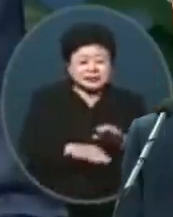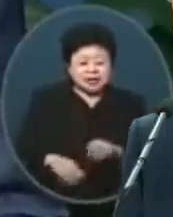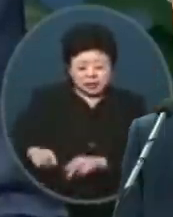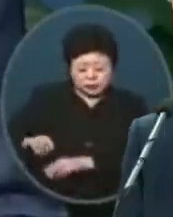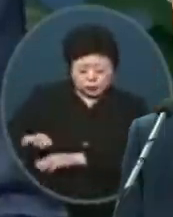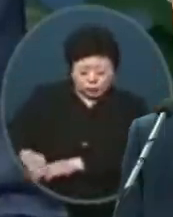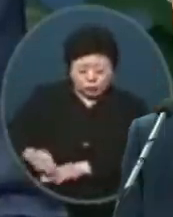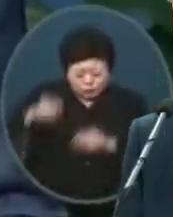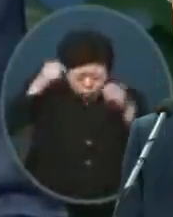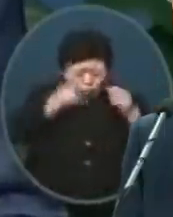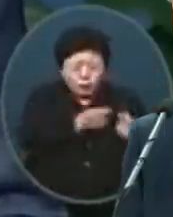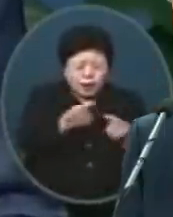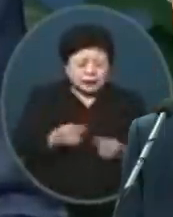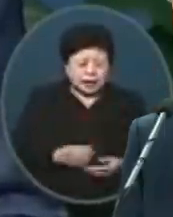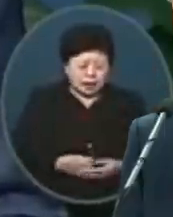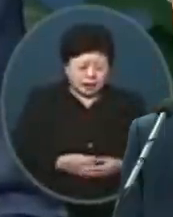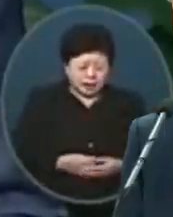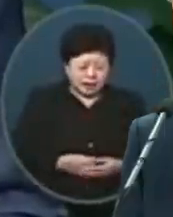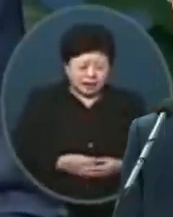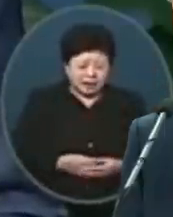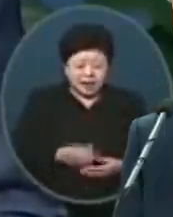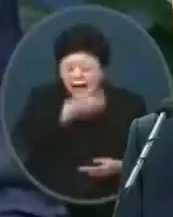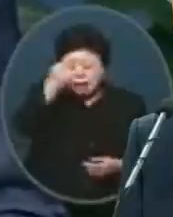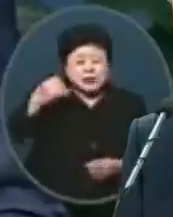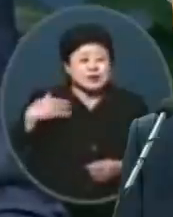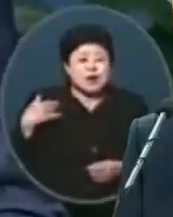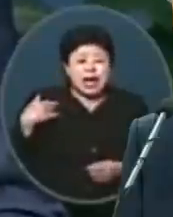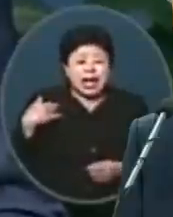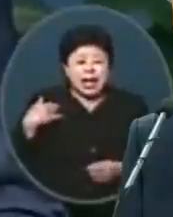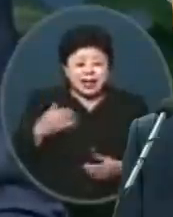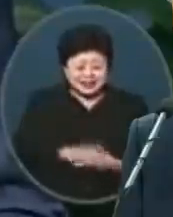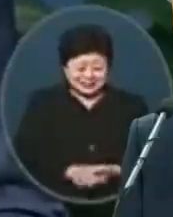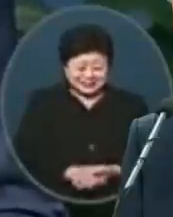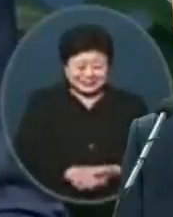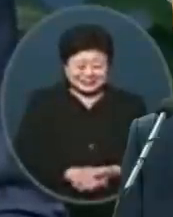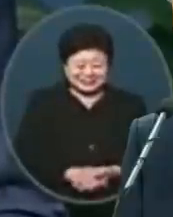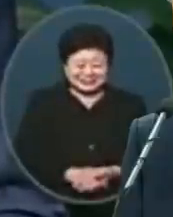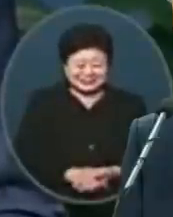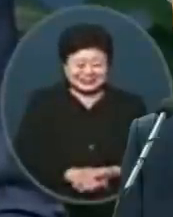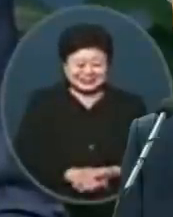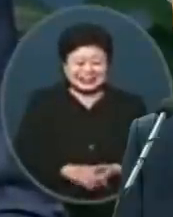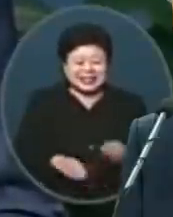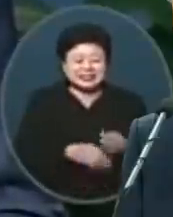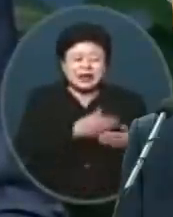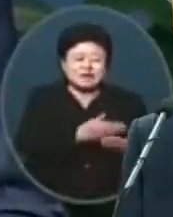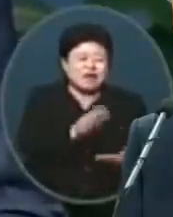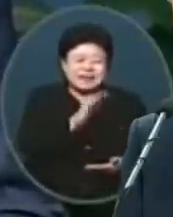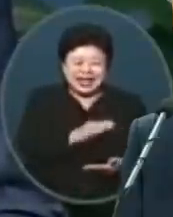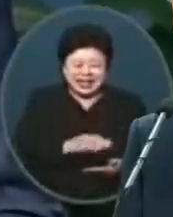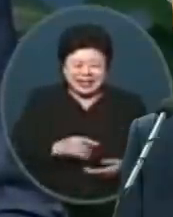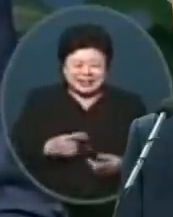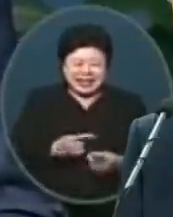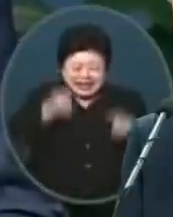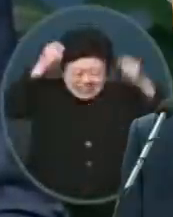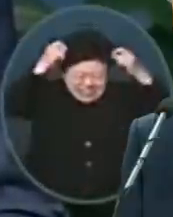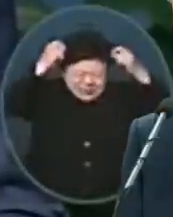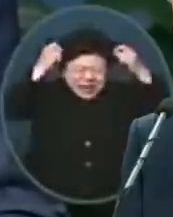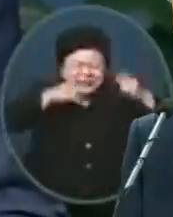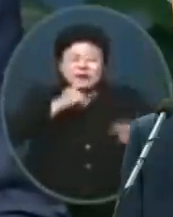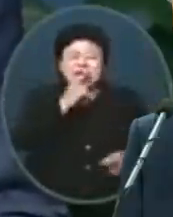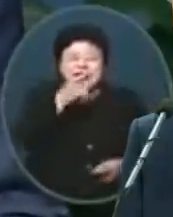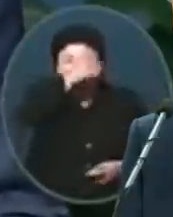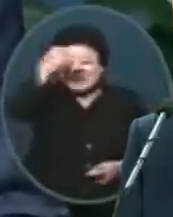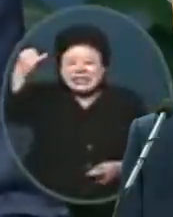내려놓으나 차는 똑같이 무겁습니다. 그런 말씀 마세요. 차가 무거워서 안 됩니다.